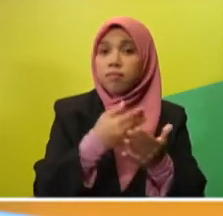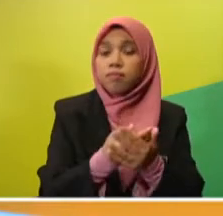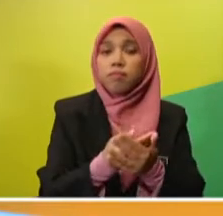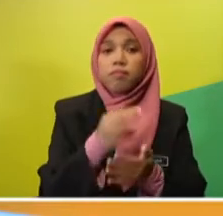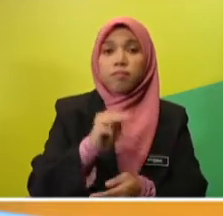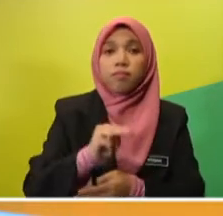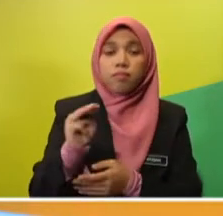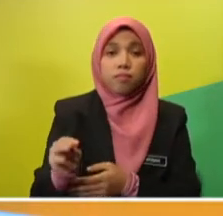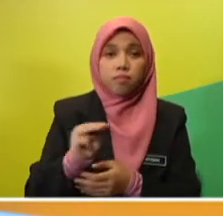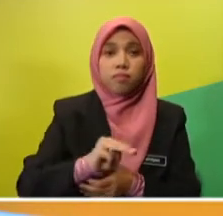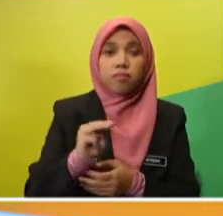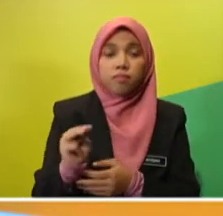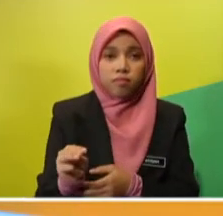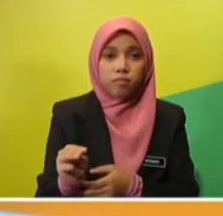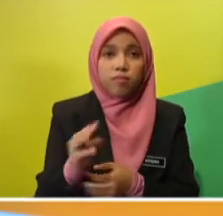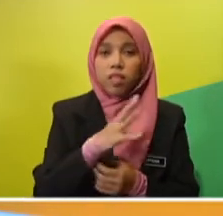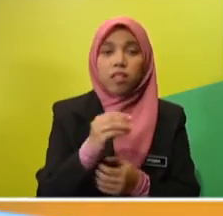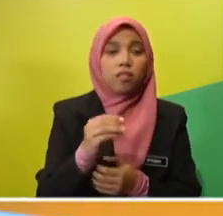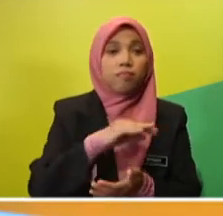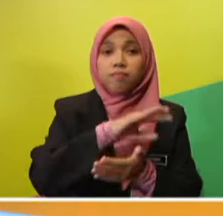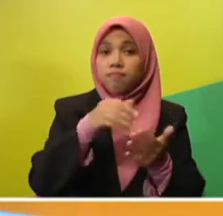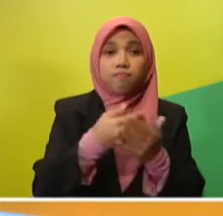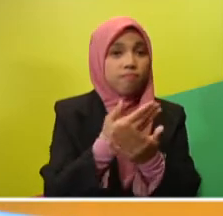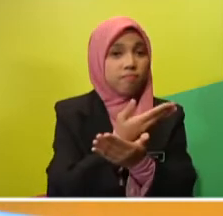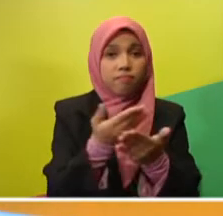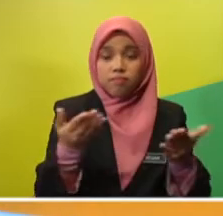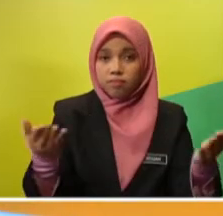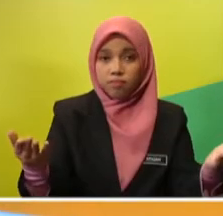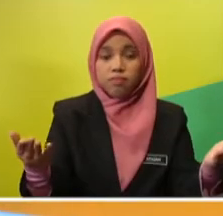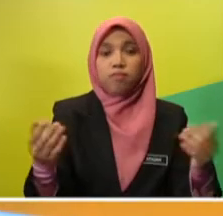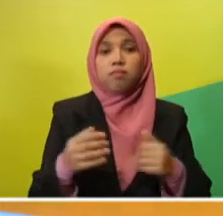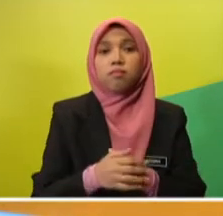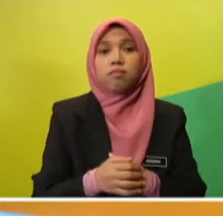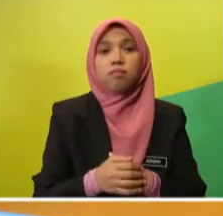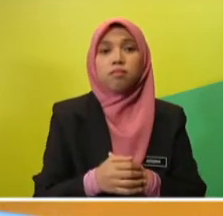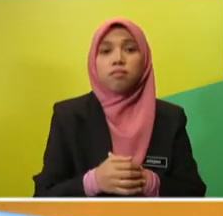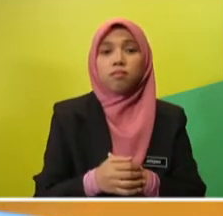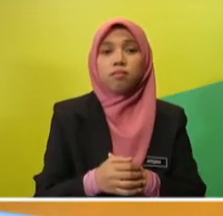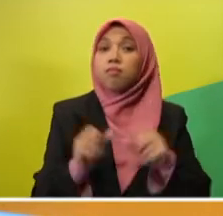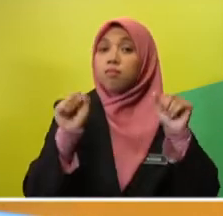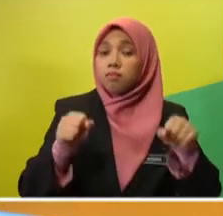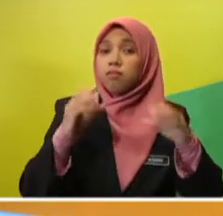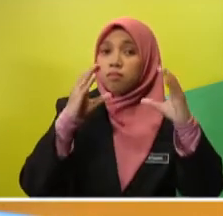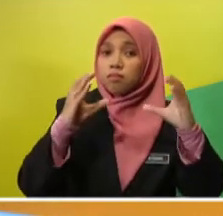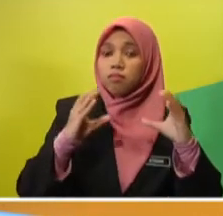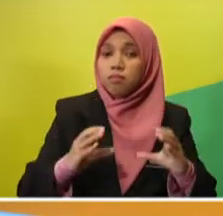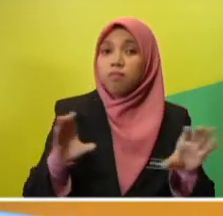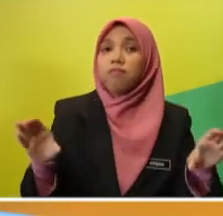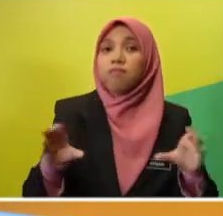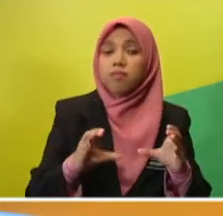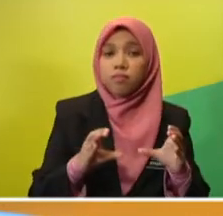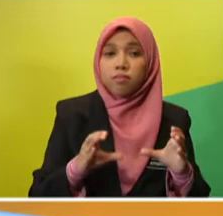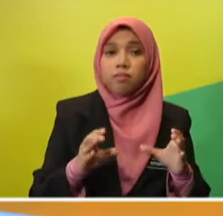untuk semua orang yang menonton pembelajaran kita hari ini, boleh cuba aplikasikan apa yang telah